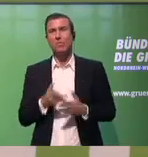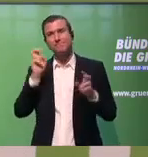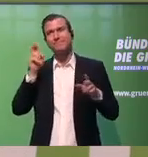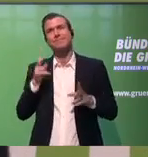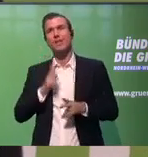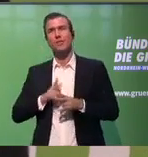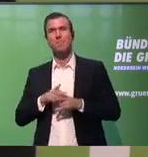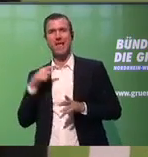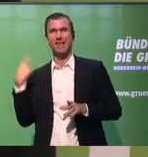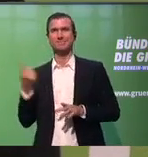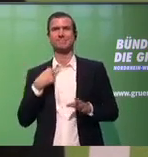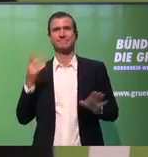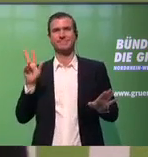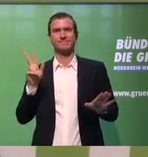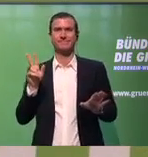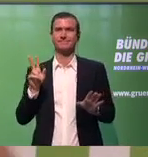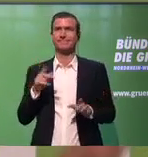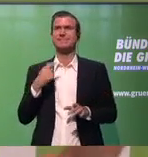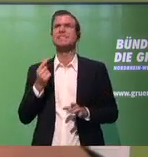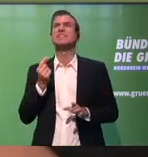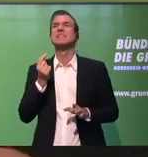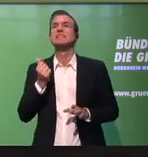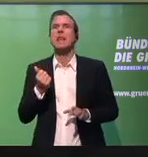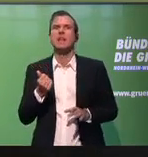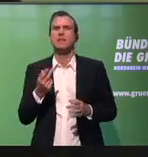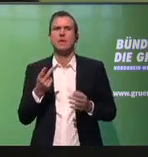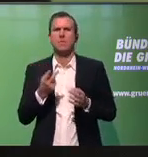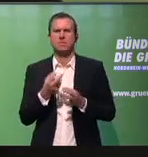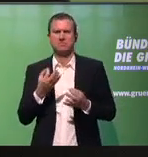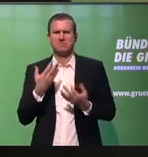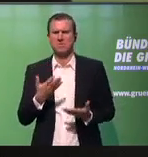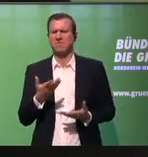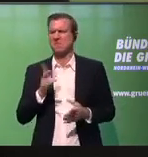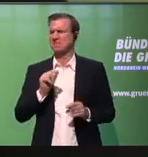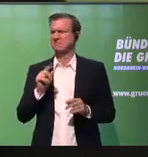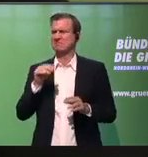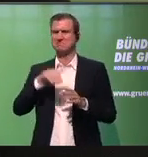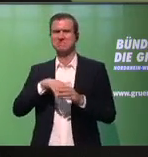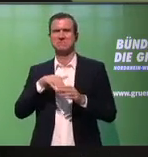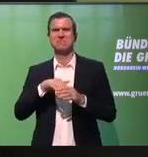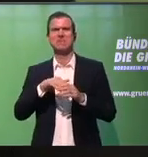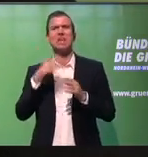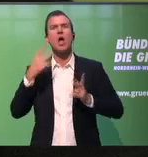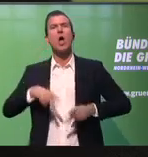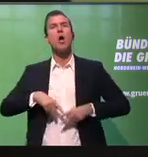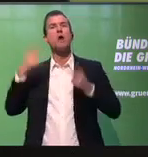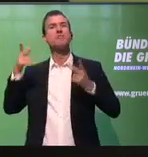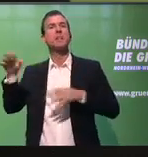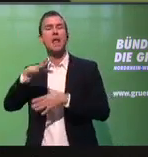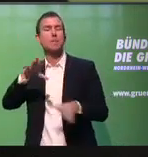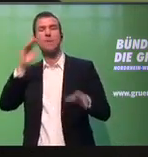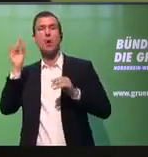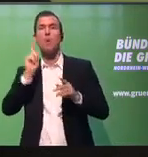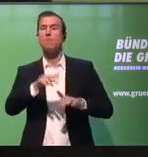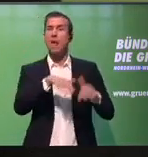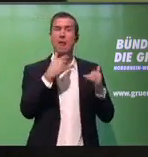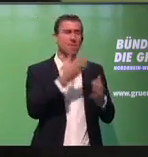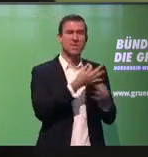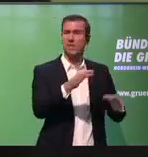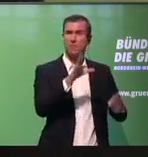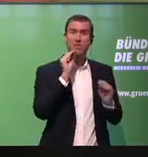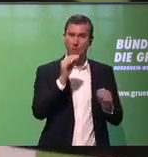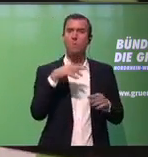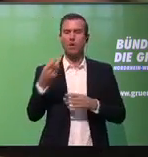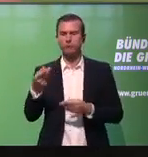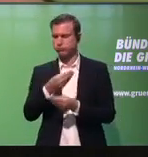Otto-Normalverbraucherinnen selten gar nicht nachvollziehen kann, die unter Ausschluss der Öffentlichkeit und der Parlamente stattfinden. Und